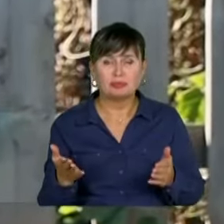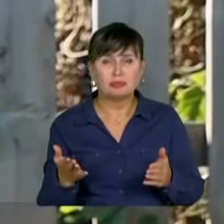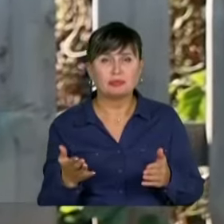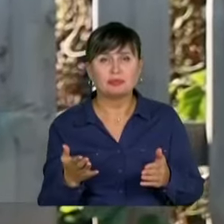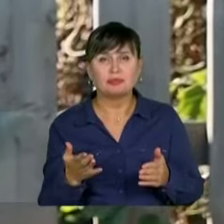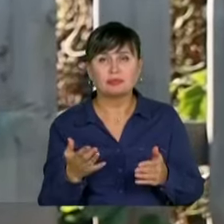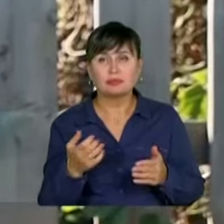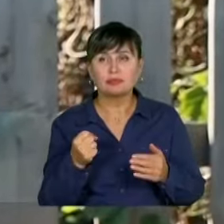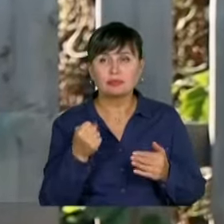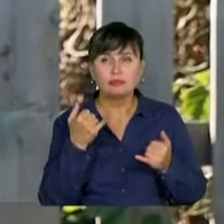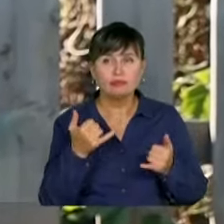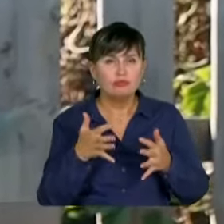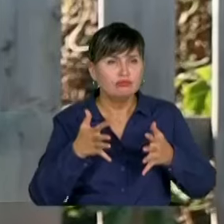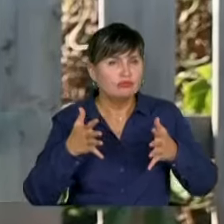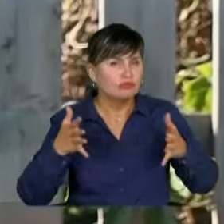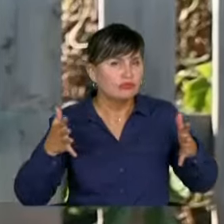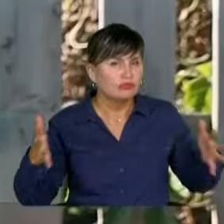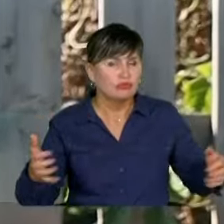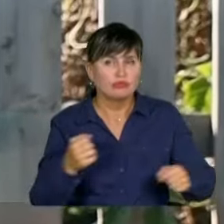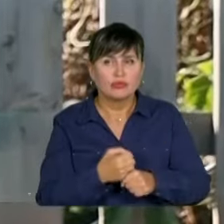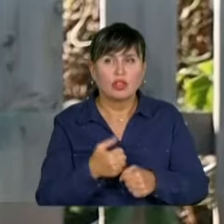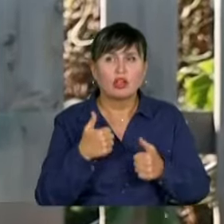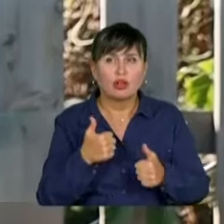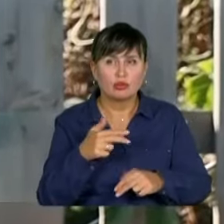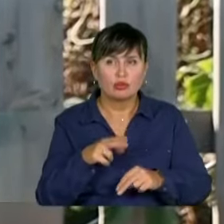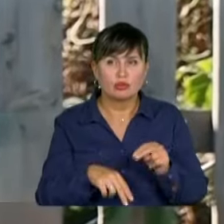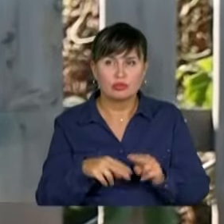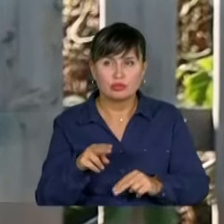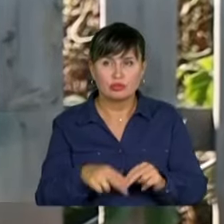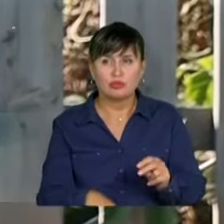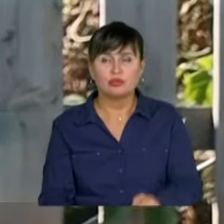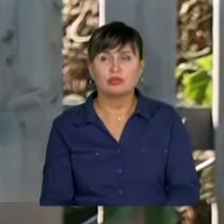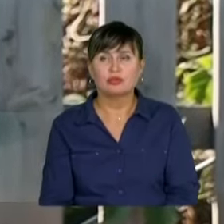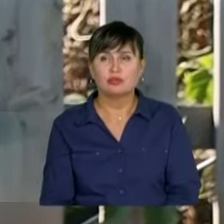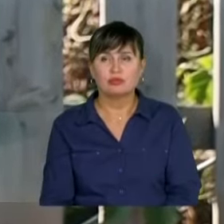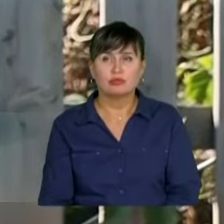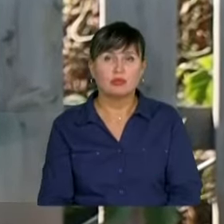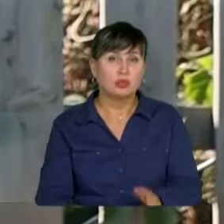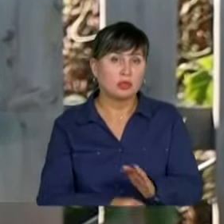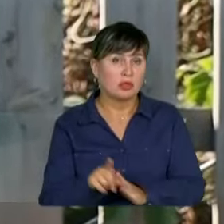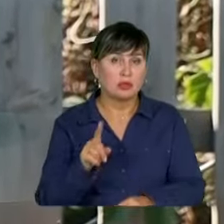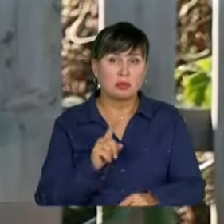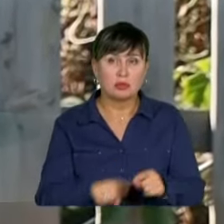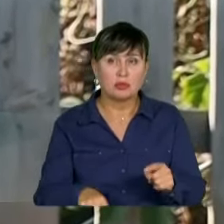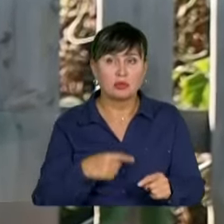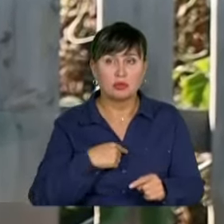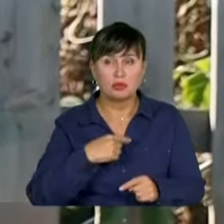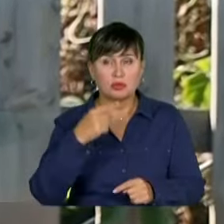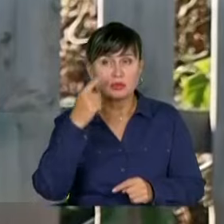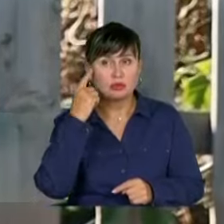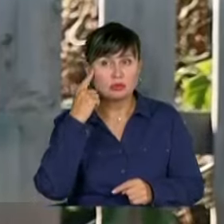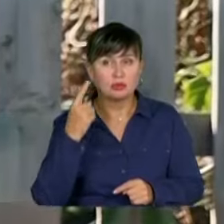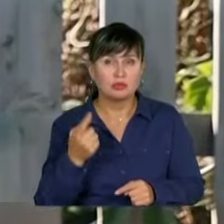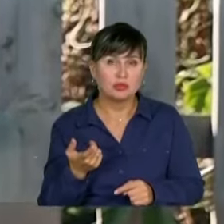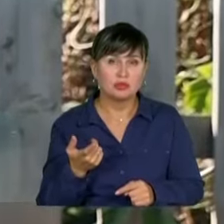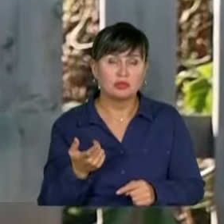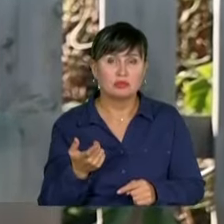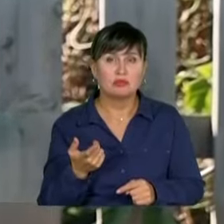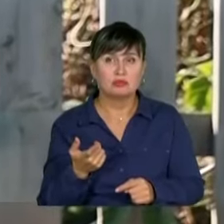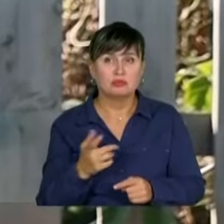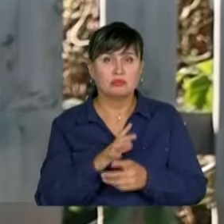раньше. Сейчас широкая там дамба, хорошую строят. Начали быстро, я так думаю, это, ну и